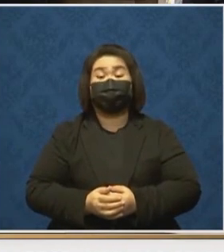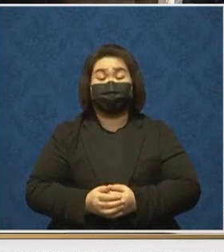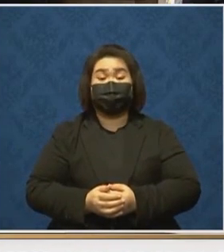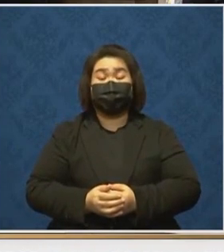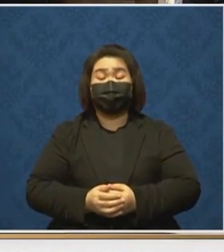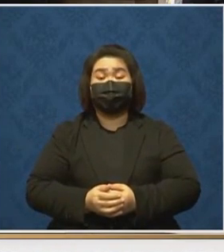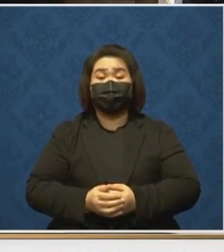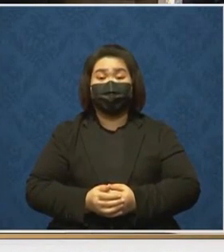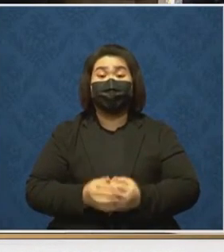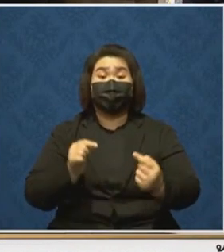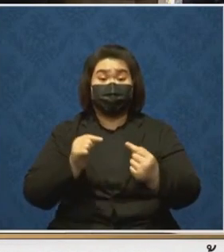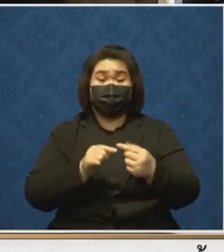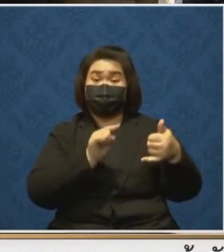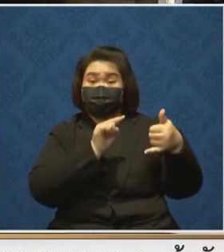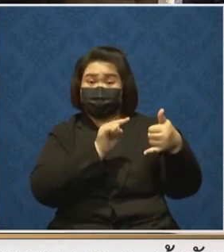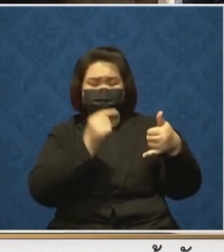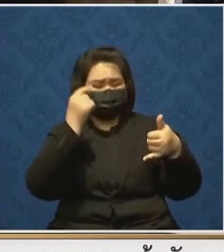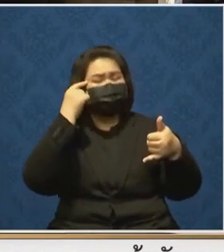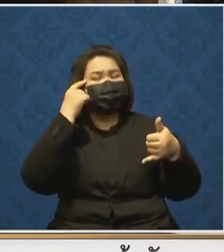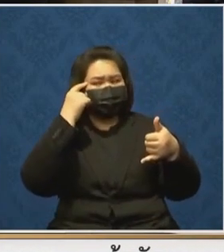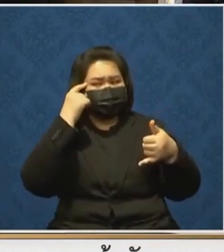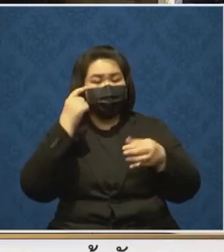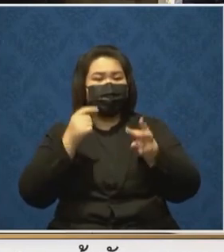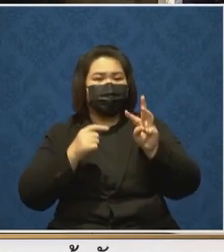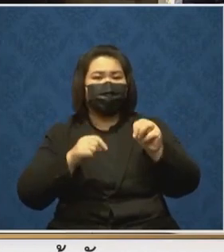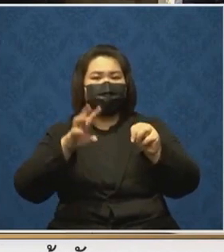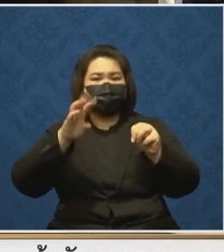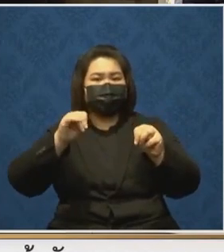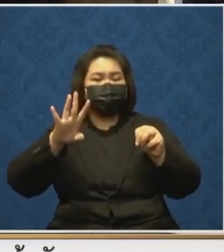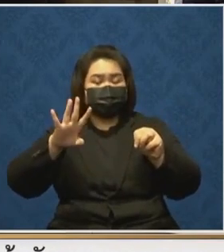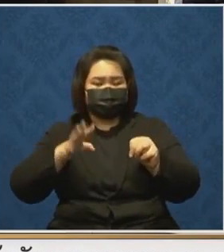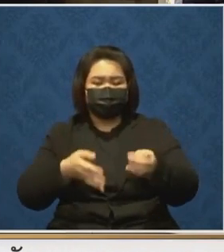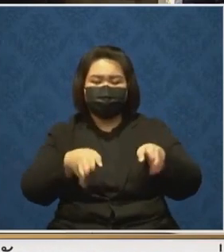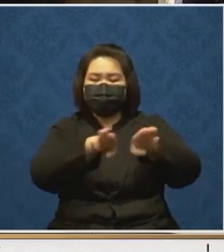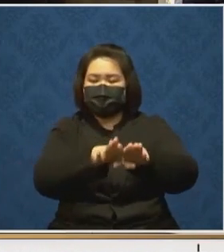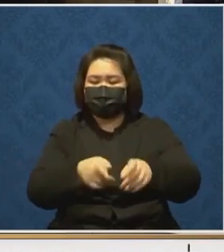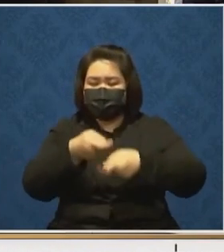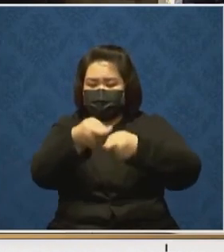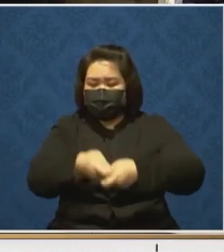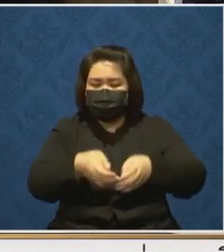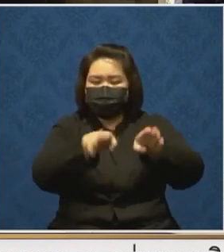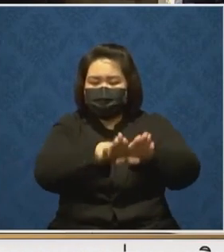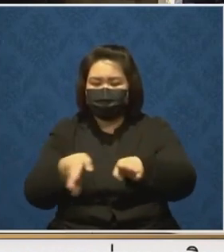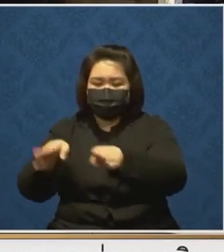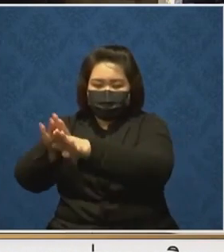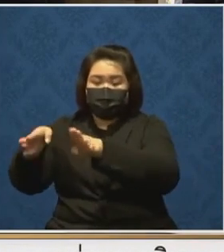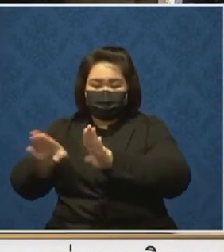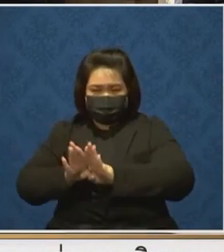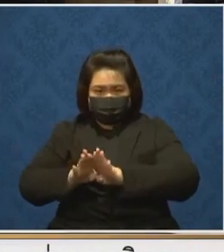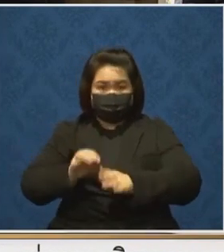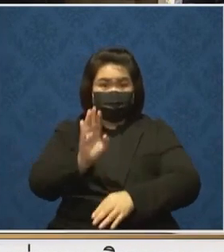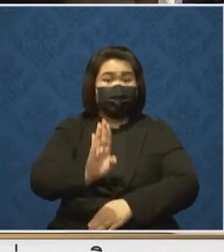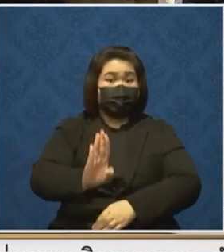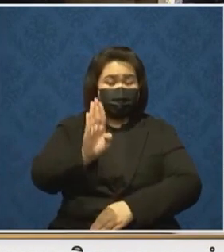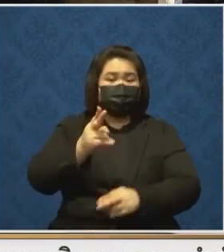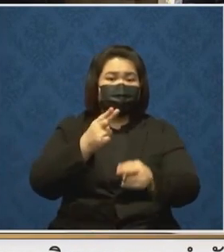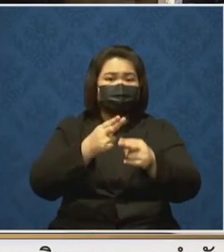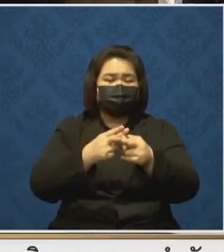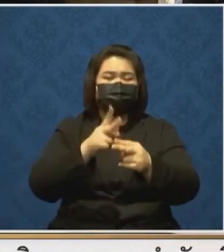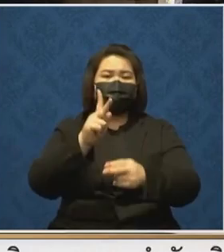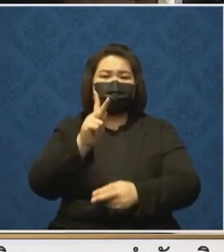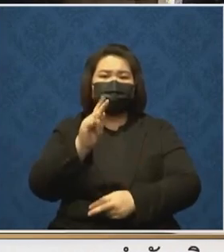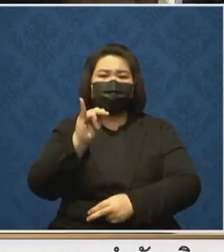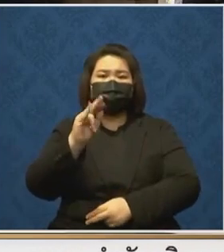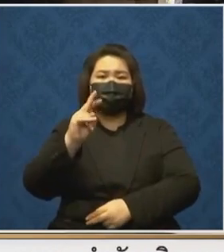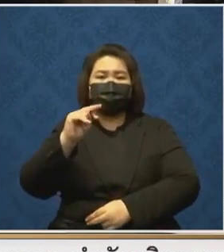งจากที่พนเด็ประยุท์ตัสินใจใช้มาตรา 44 ปเหืทองคำบิษัท Kingsgate ได้ขอจริจากไลเกลยกัประเทศไทยซึ่